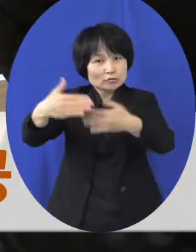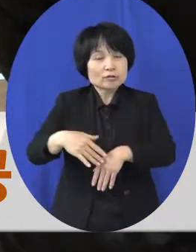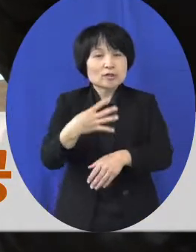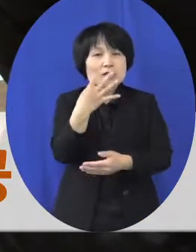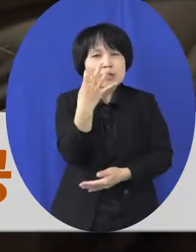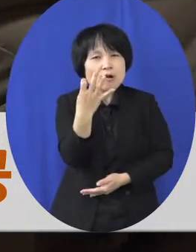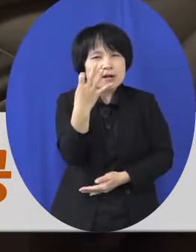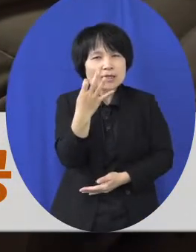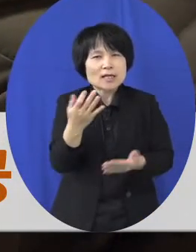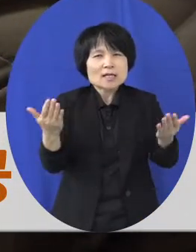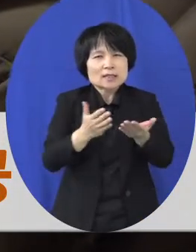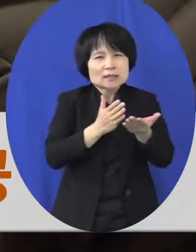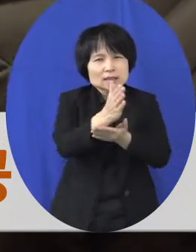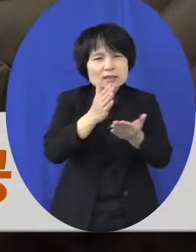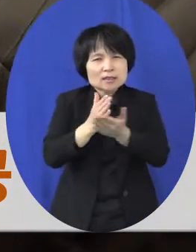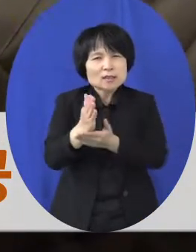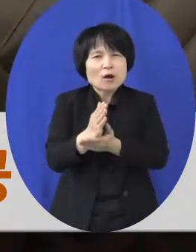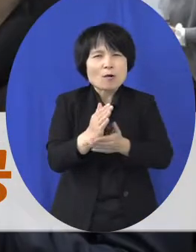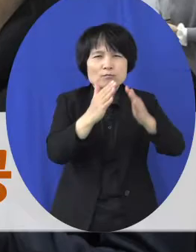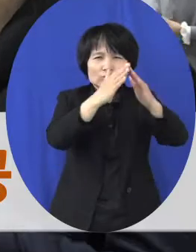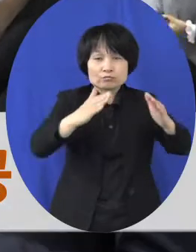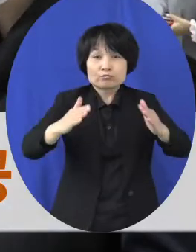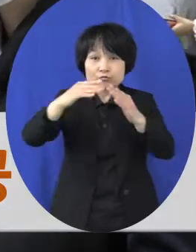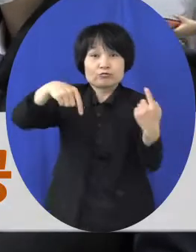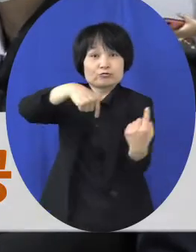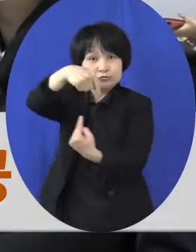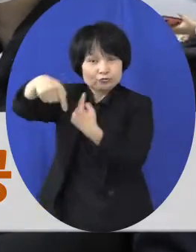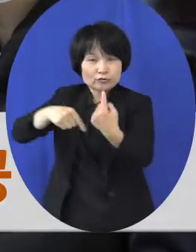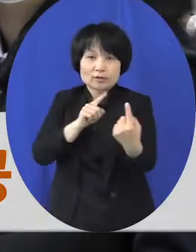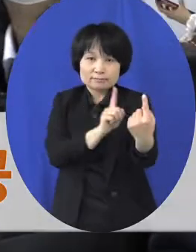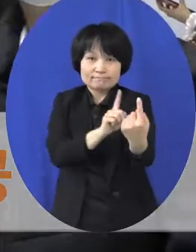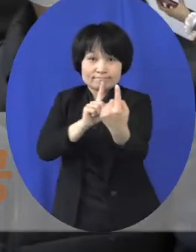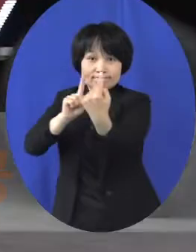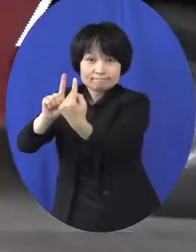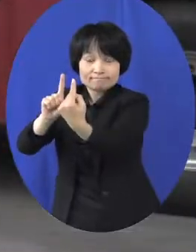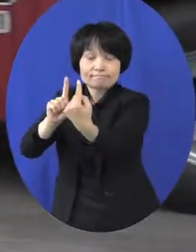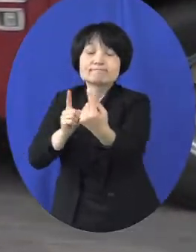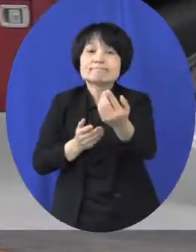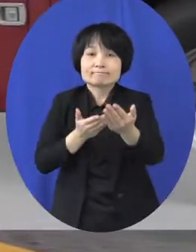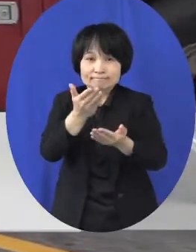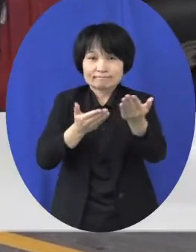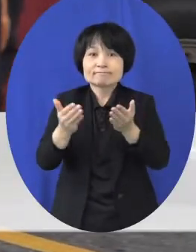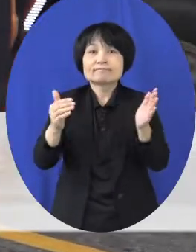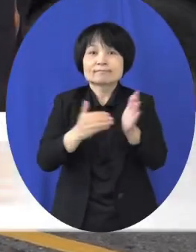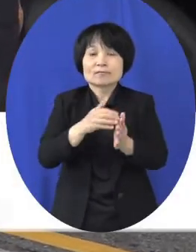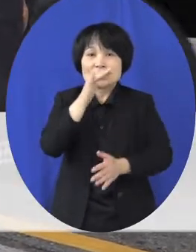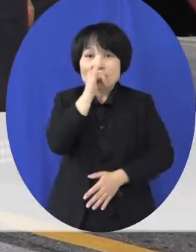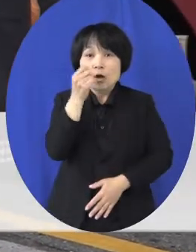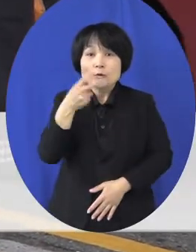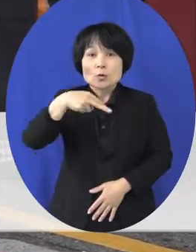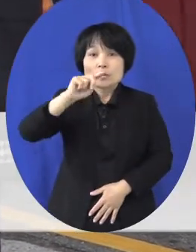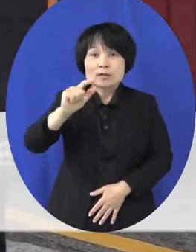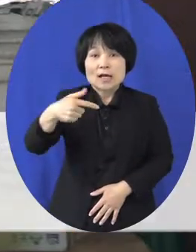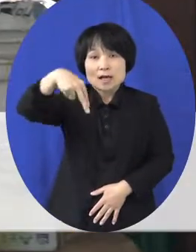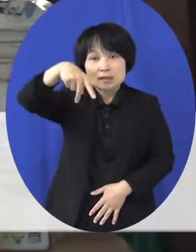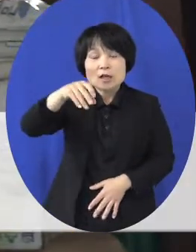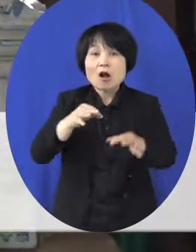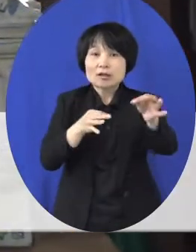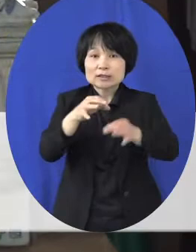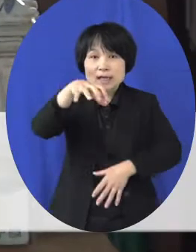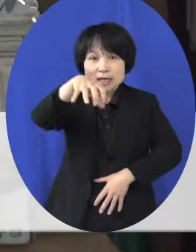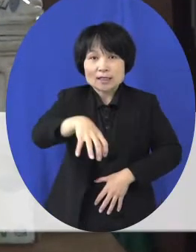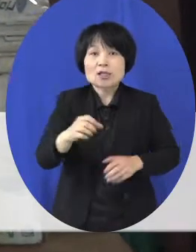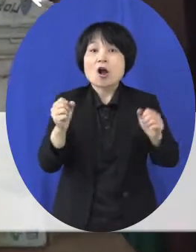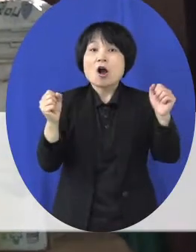부스가 마련돼 학생들의 미래에 작은 나침반을 제공했습니다. 또 산성시장에서는 겨울철 소방